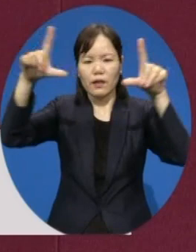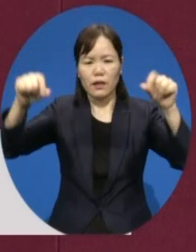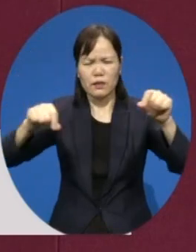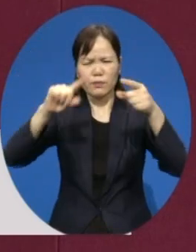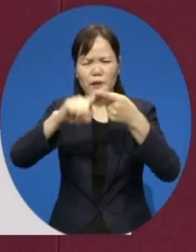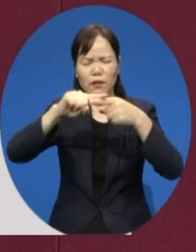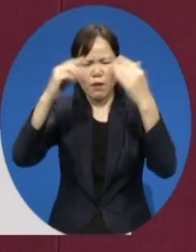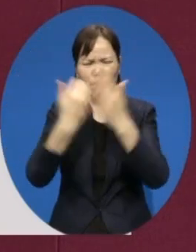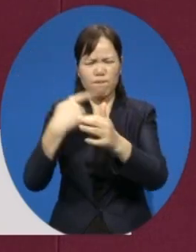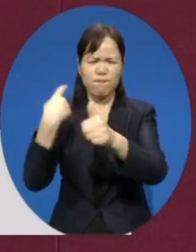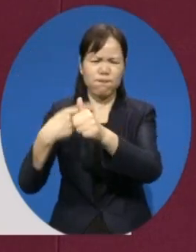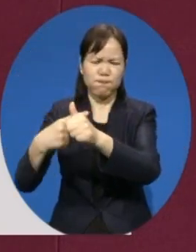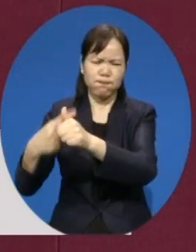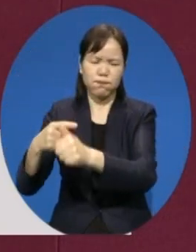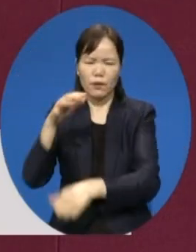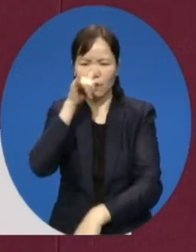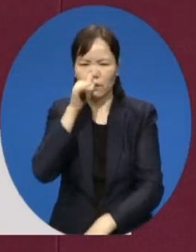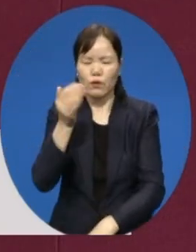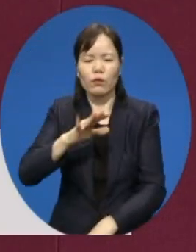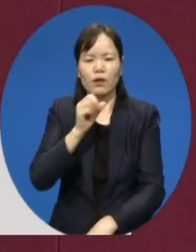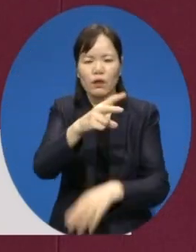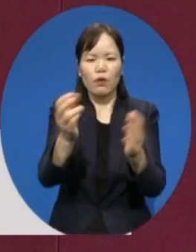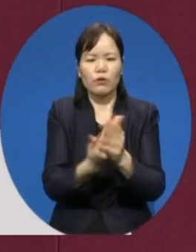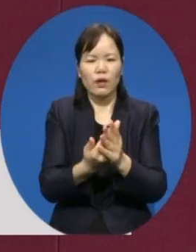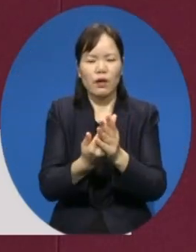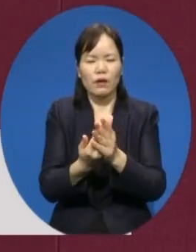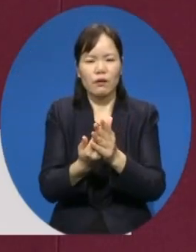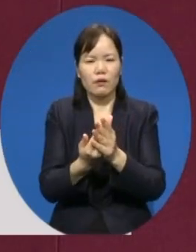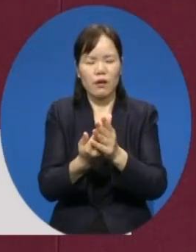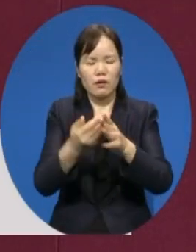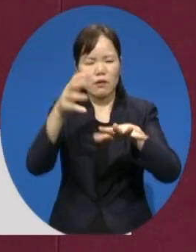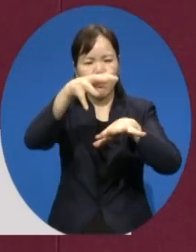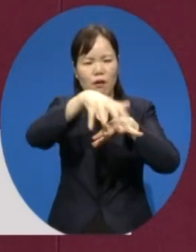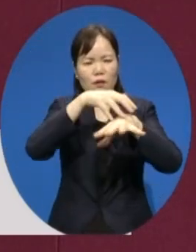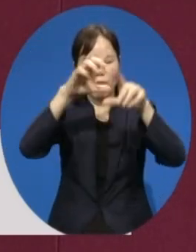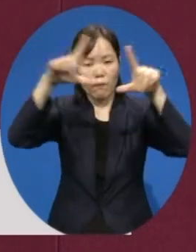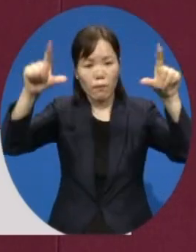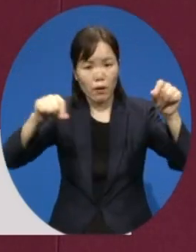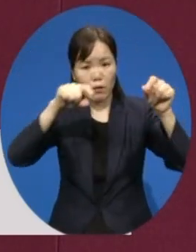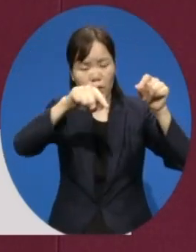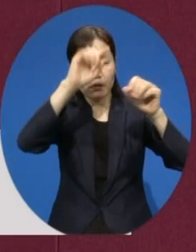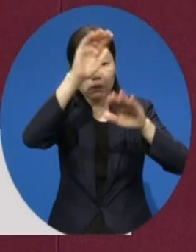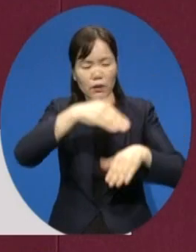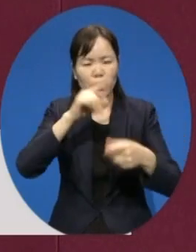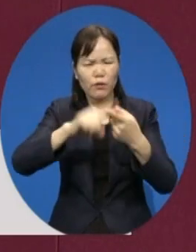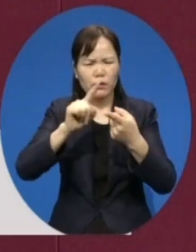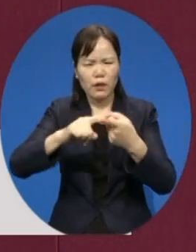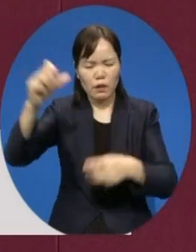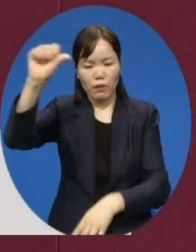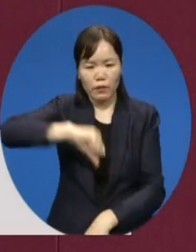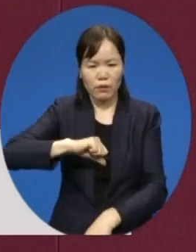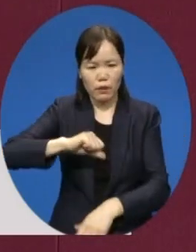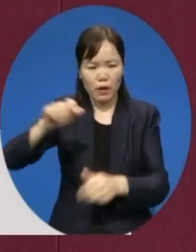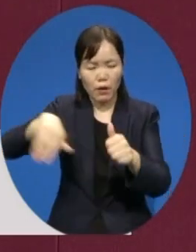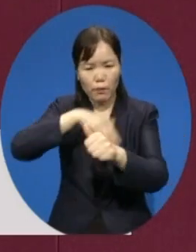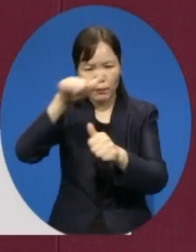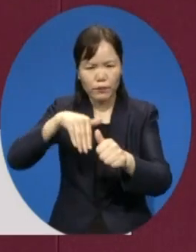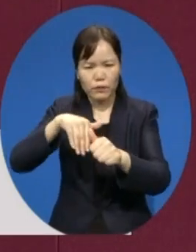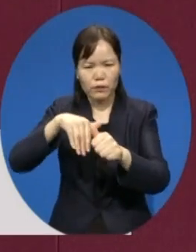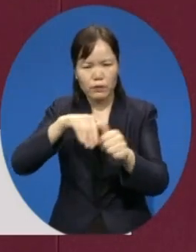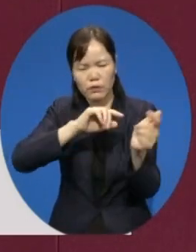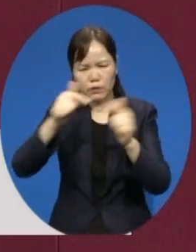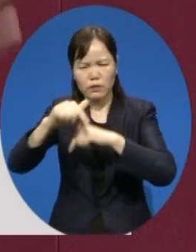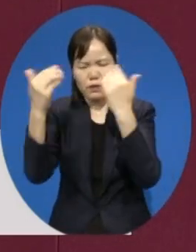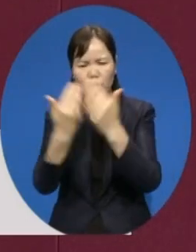반면에 여권에서 걸었던 토착 외구 인신공격 현수막, 낙선운동 현수막 면제보다